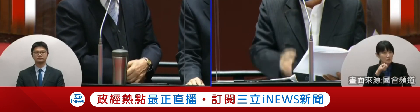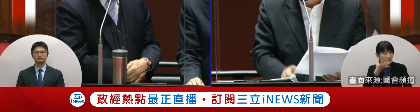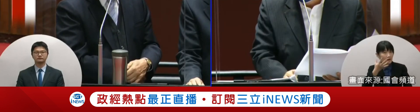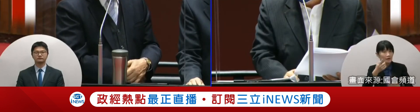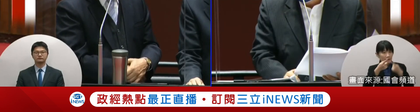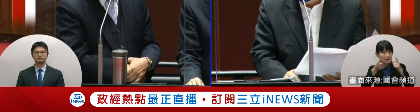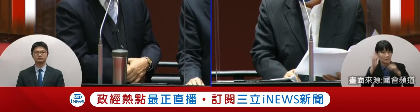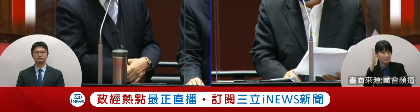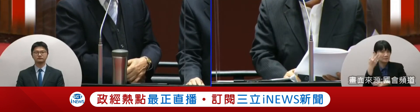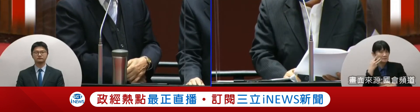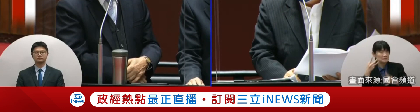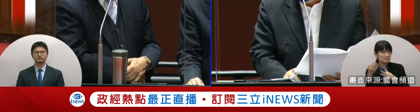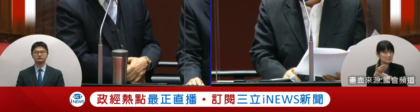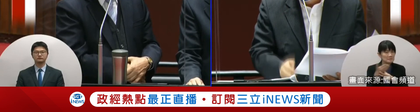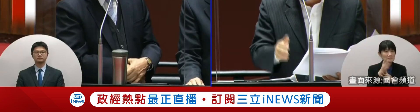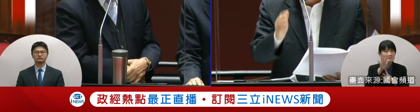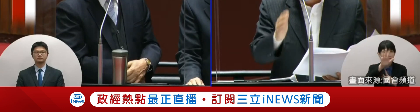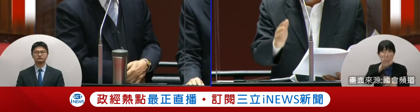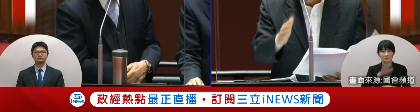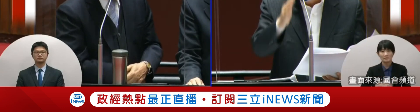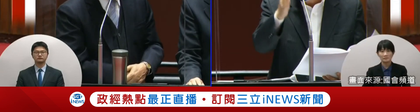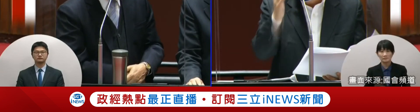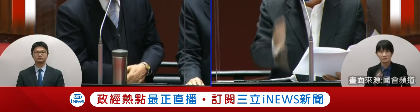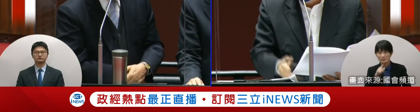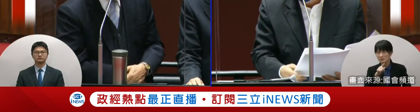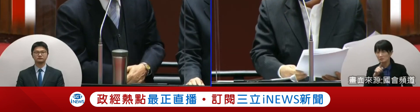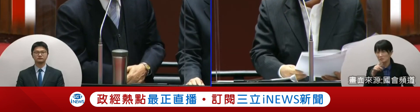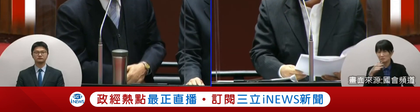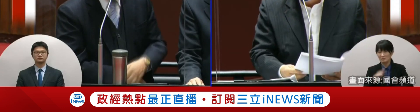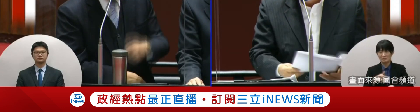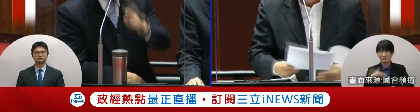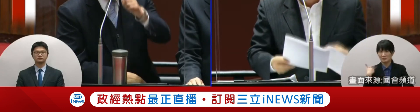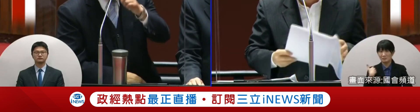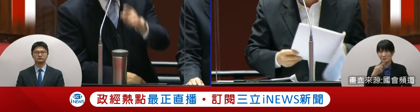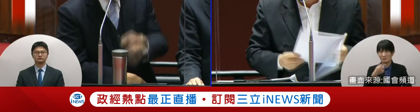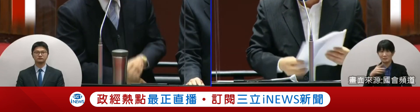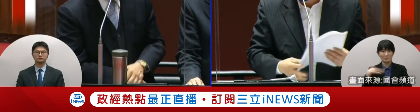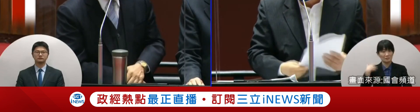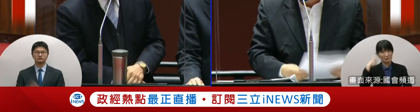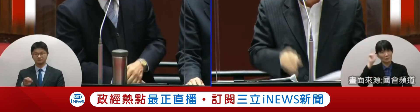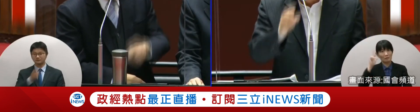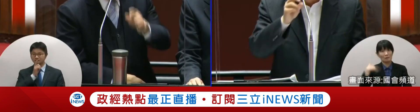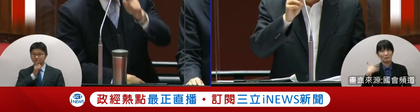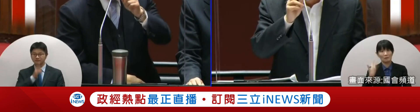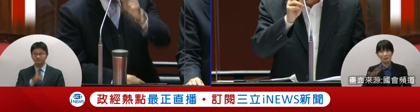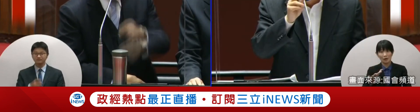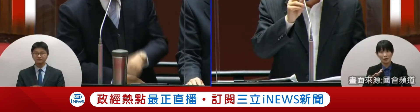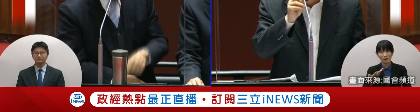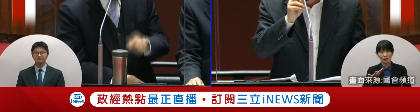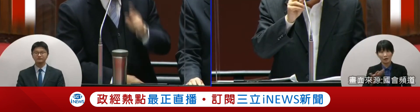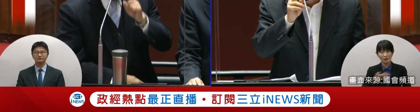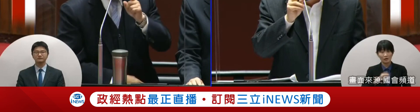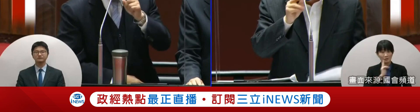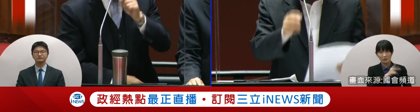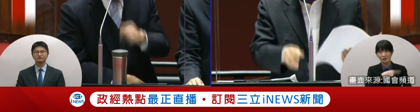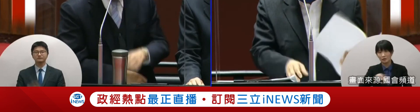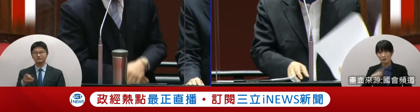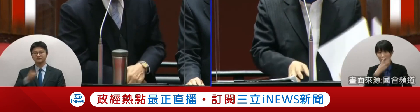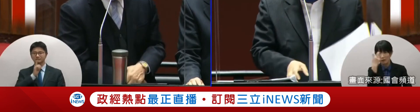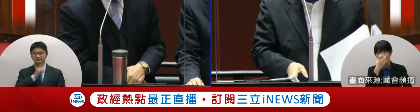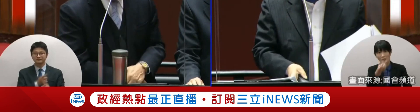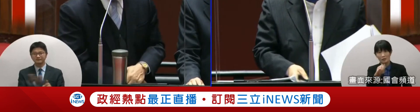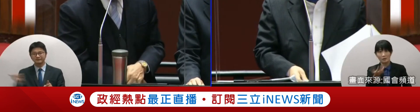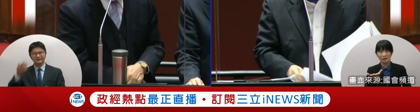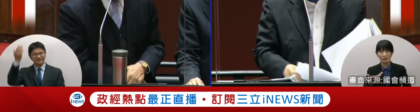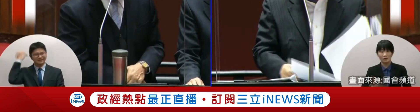指控到这个状态。部长院长，你们都不知道吗？ 你们也当作没有这一回事，都不需要去厘清吗？ 你扯到